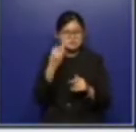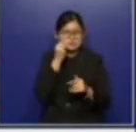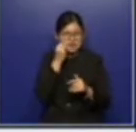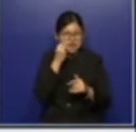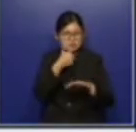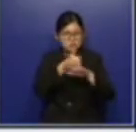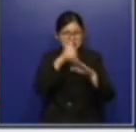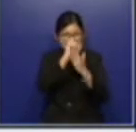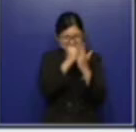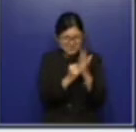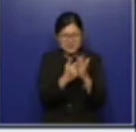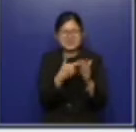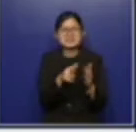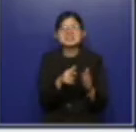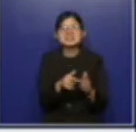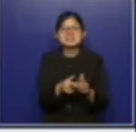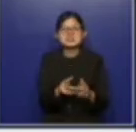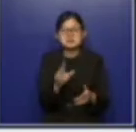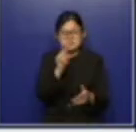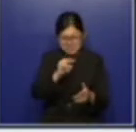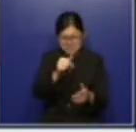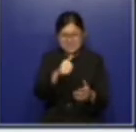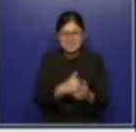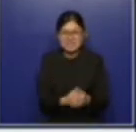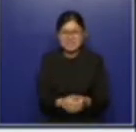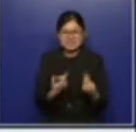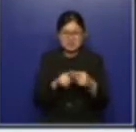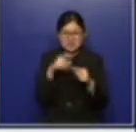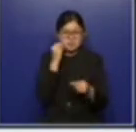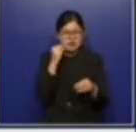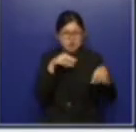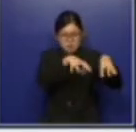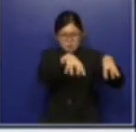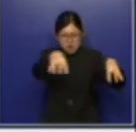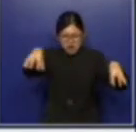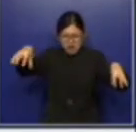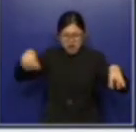เราก็รู้ท่านประธานอยู่ตังเนี่ยท่านประธานก็รู้ว่าแต่ละบ้านมันห่างกันขนาดไหนชุม